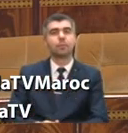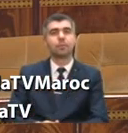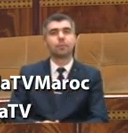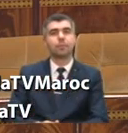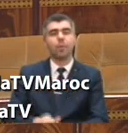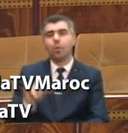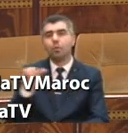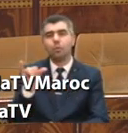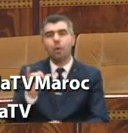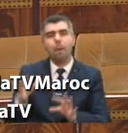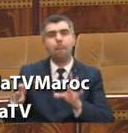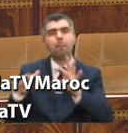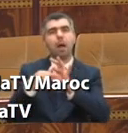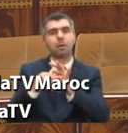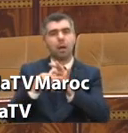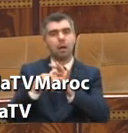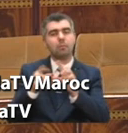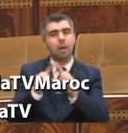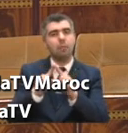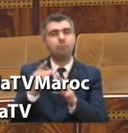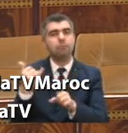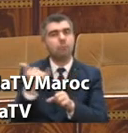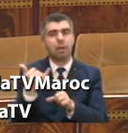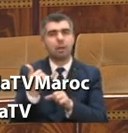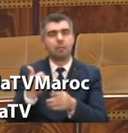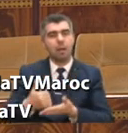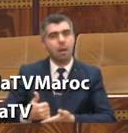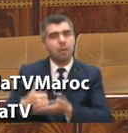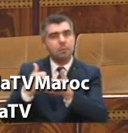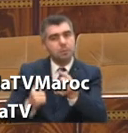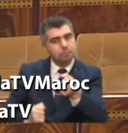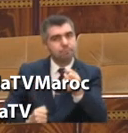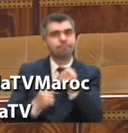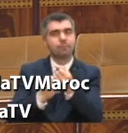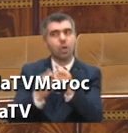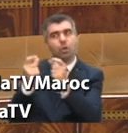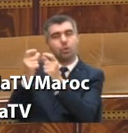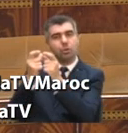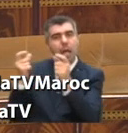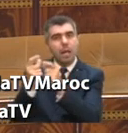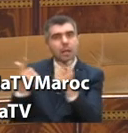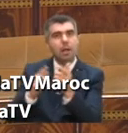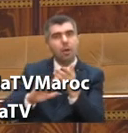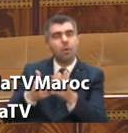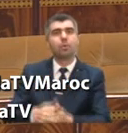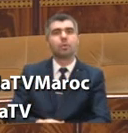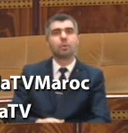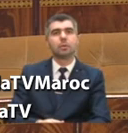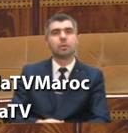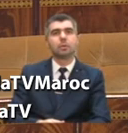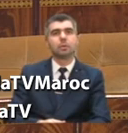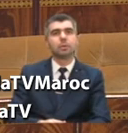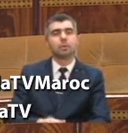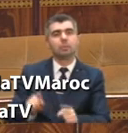دور للأبناك في تجاوز تداعيات جائحة كورونا ودعم المقاولات المتضررة بعدما أبنت عن